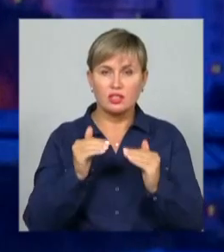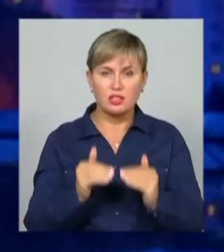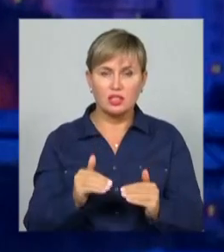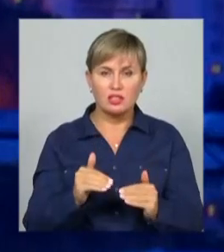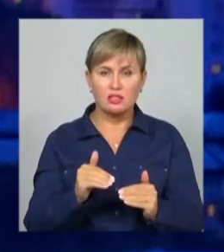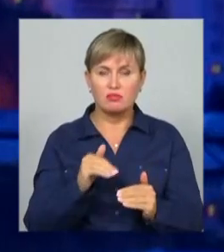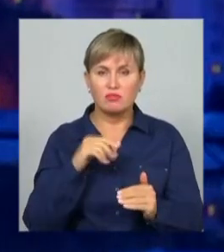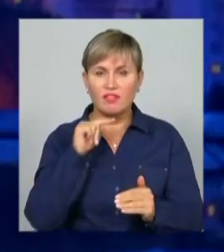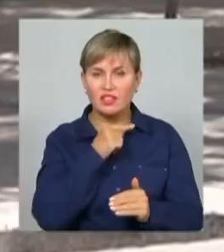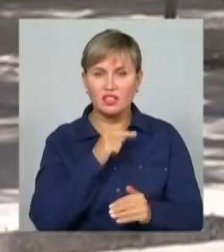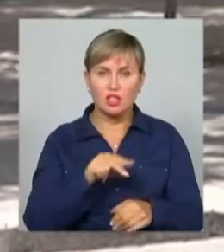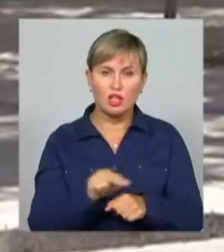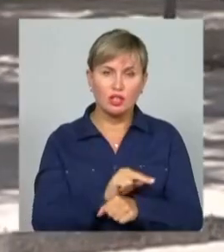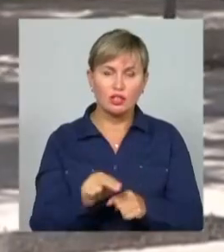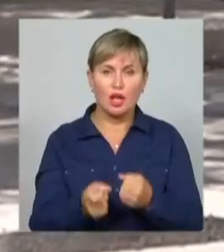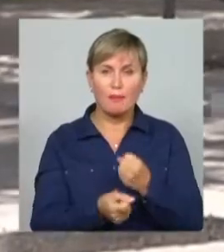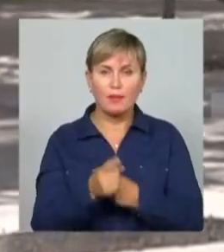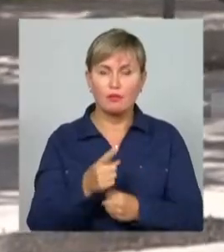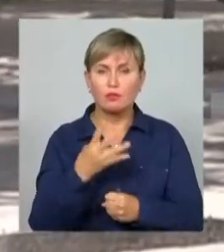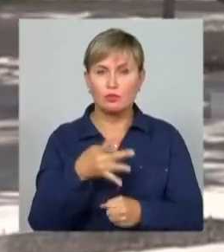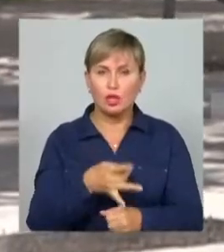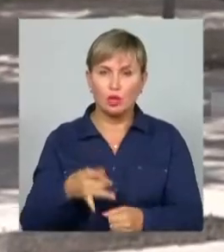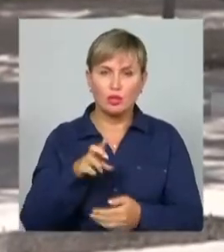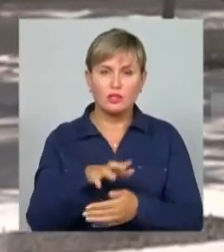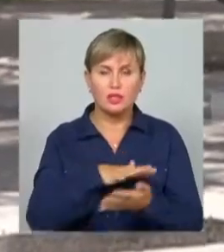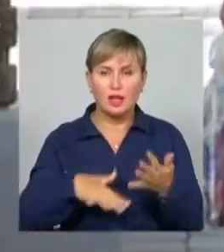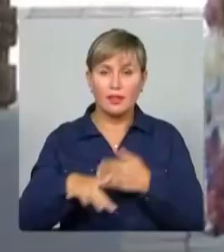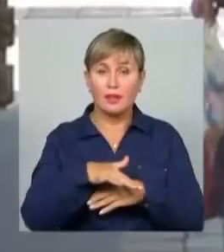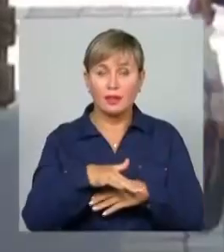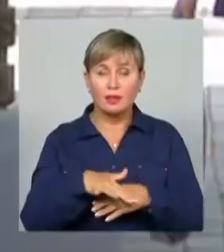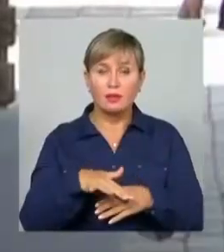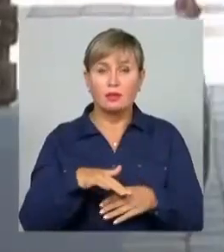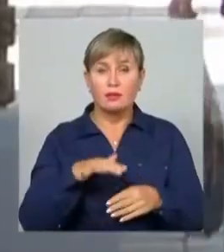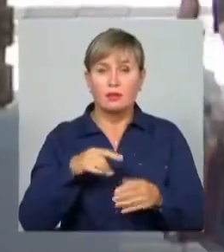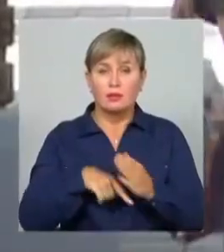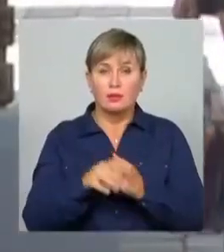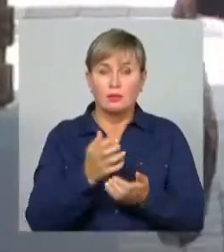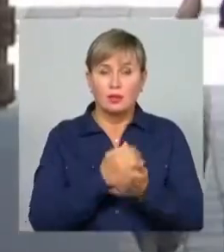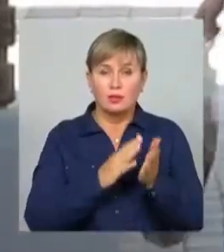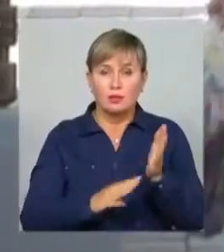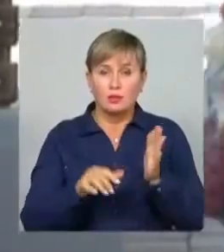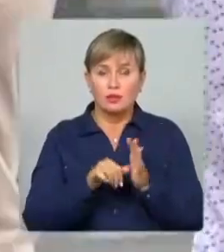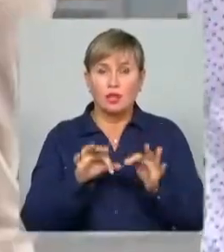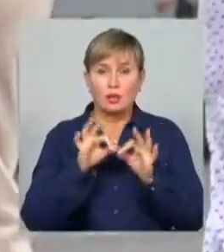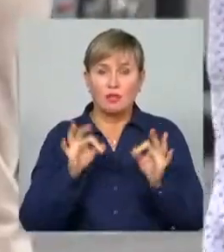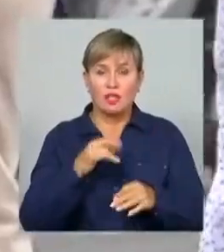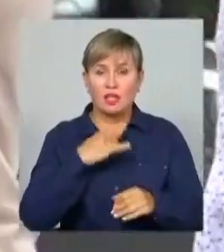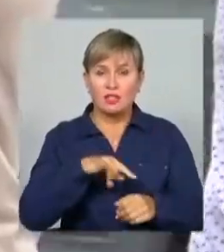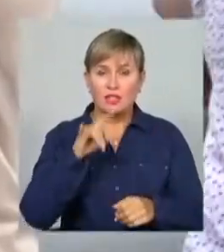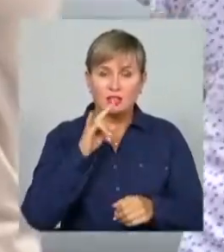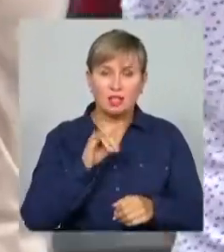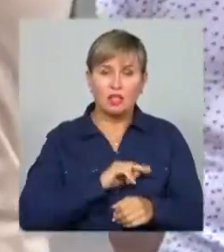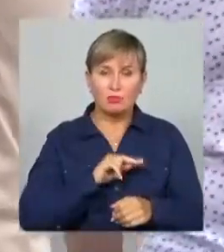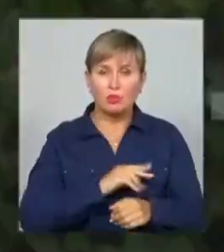эффективность лечения. На данный момент его обнаружили в 4 регионах страны. По итогам секвенирования 96 образцов в Казахстане